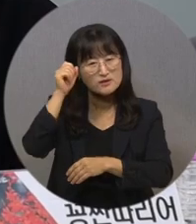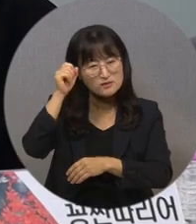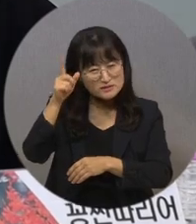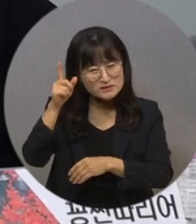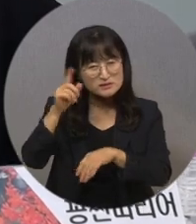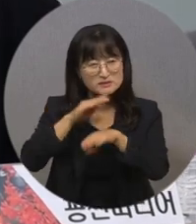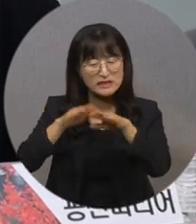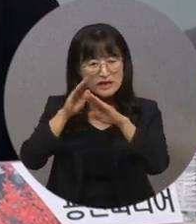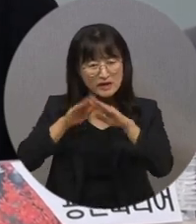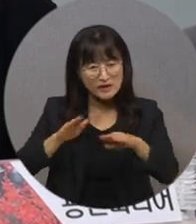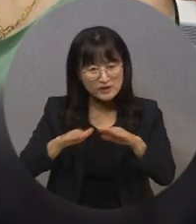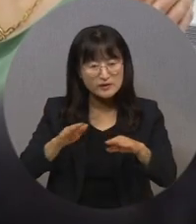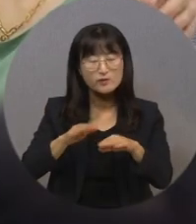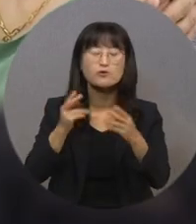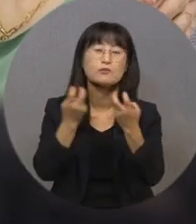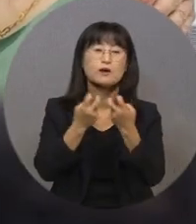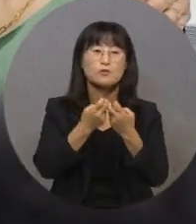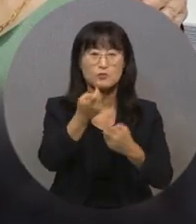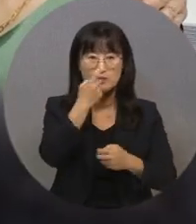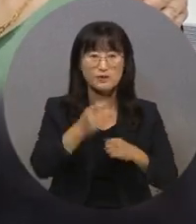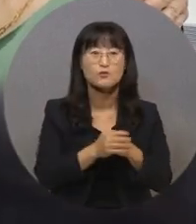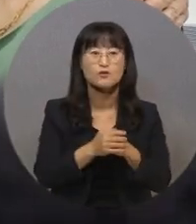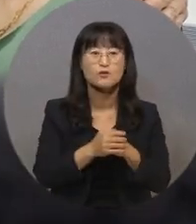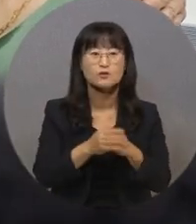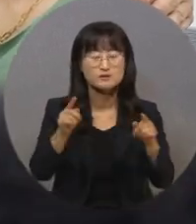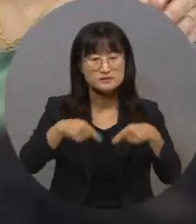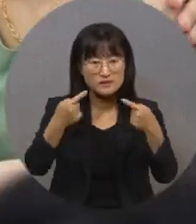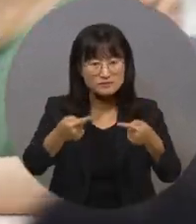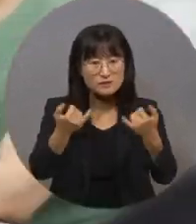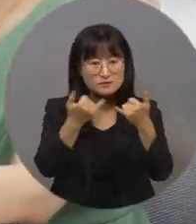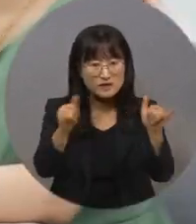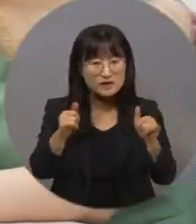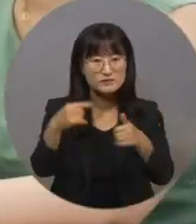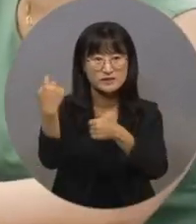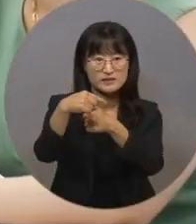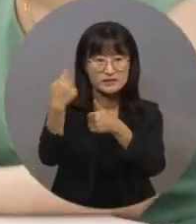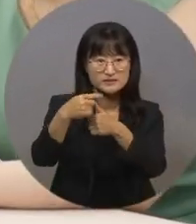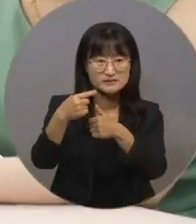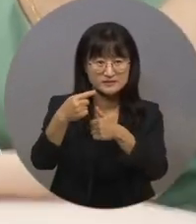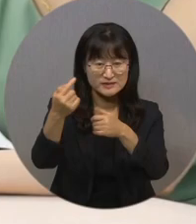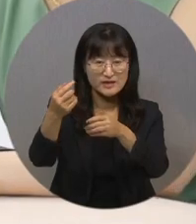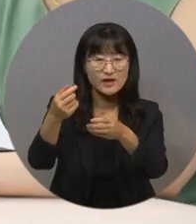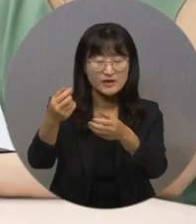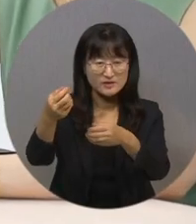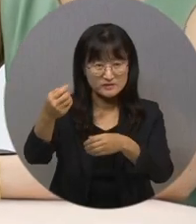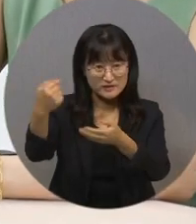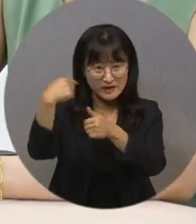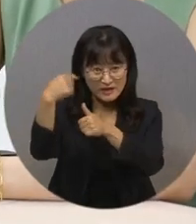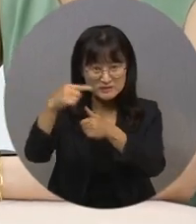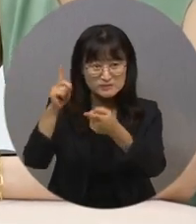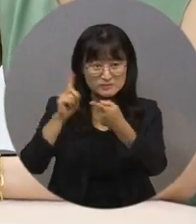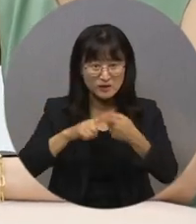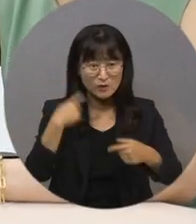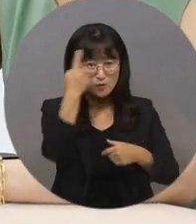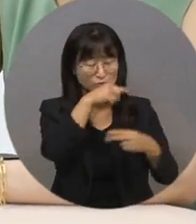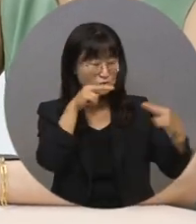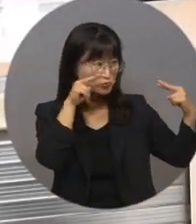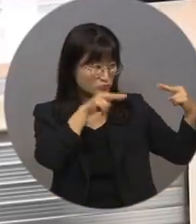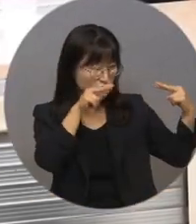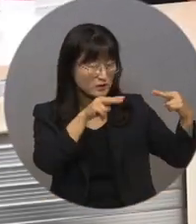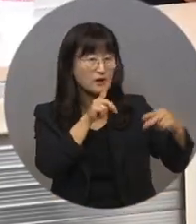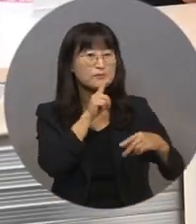법을 배웁니다. 참석자들은 강사의 안내에 따라 눈을 맞추고 언어의 차이를 해소하는 표현 방법을